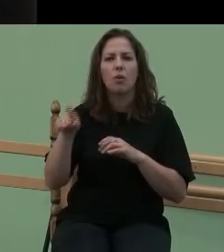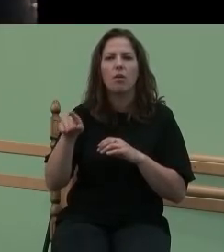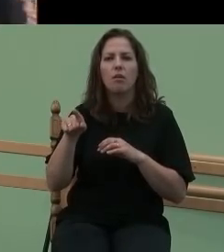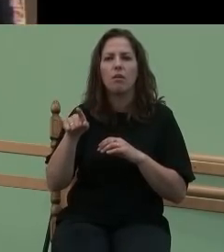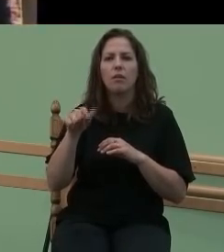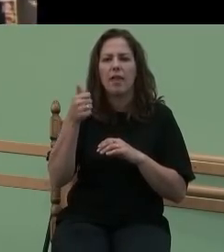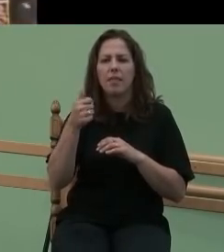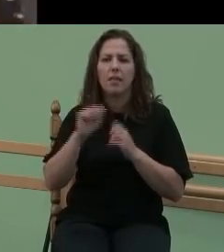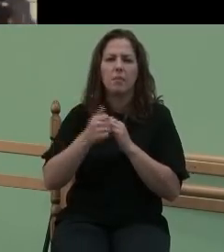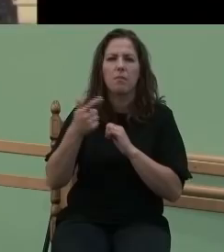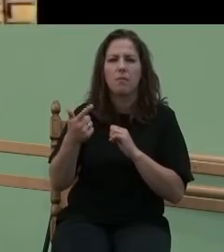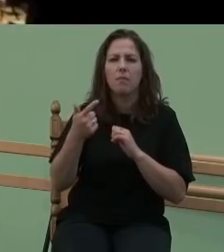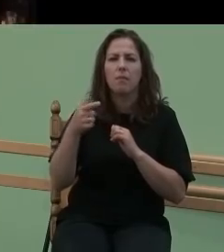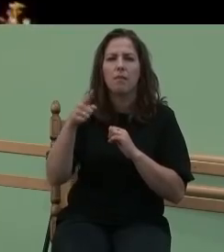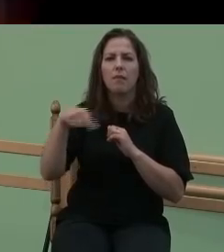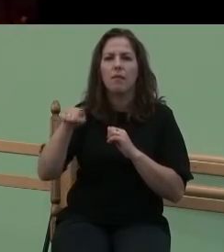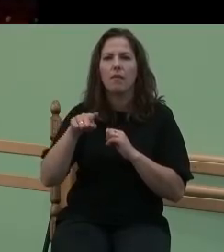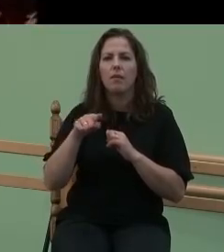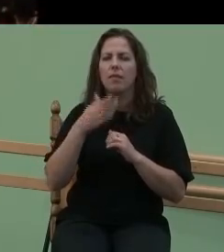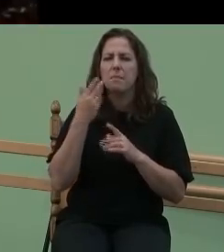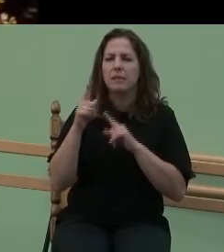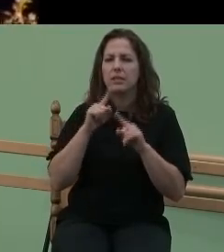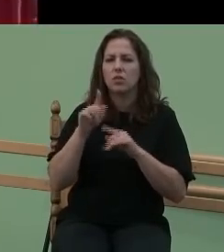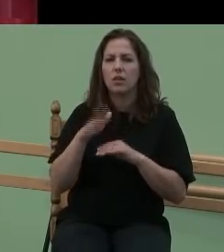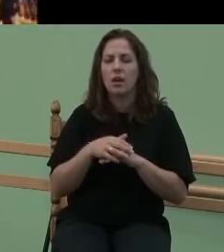ciebie Żydem, albo odwrotnie, to w sumie nie ma żadnego znaczenia.